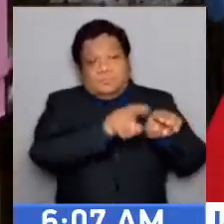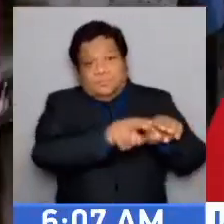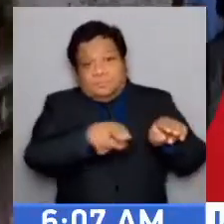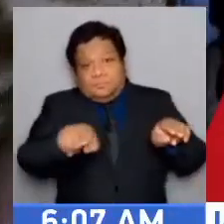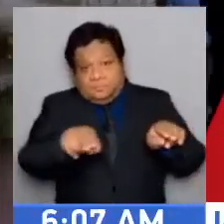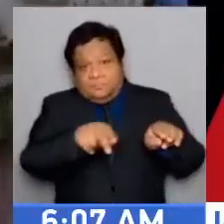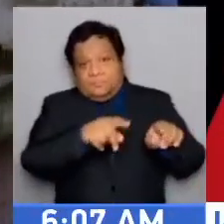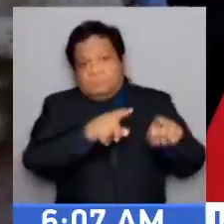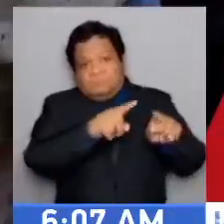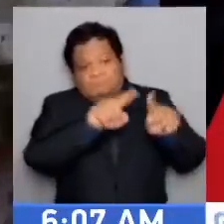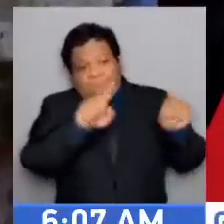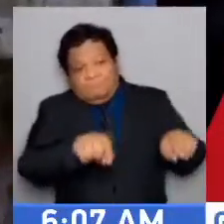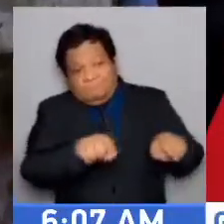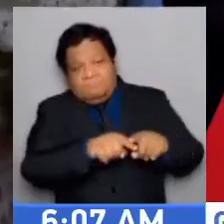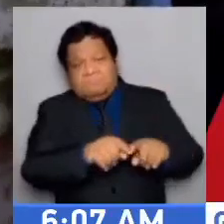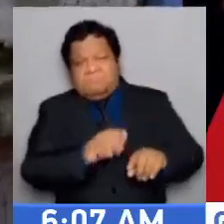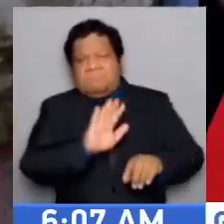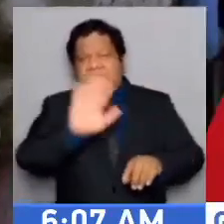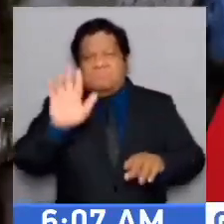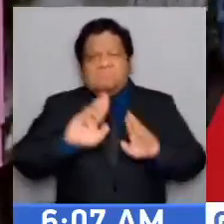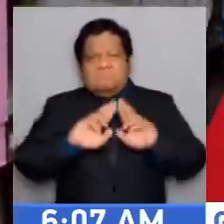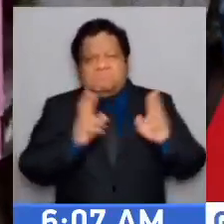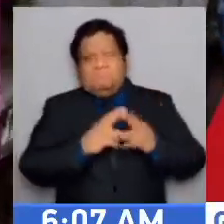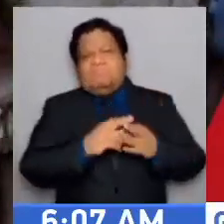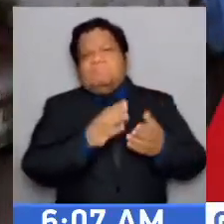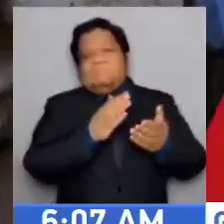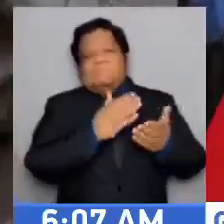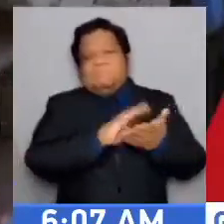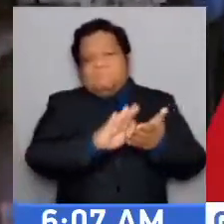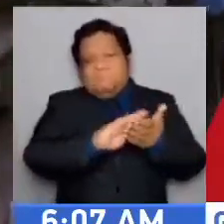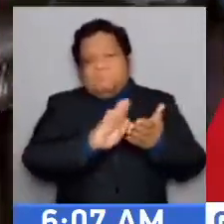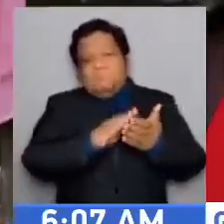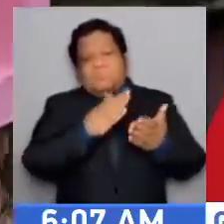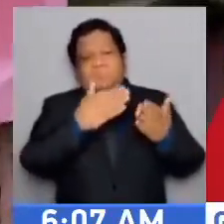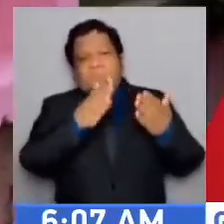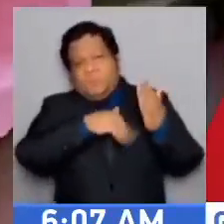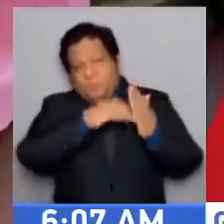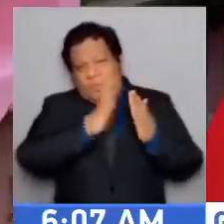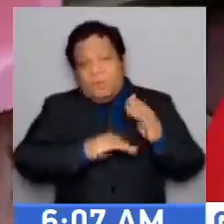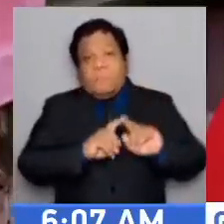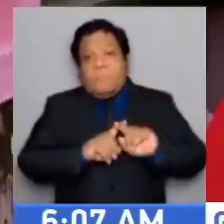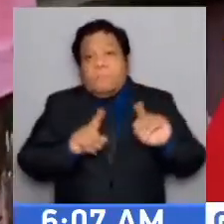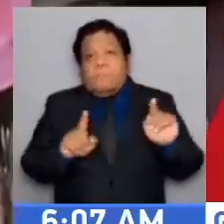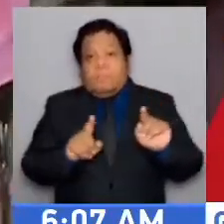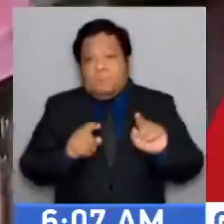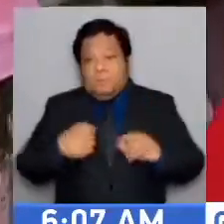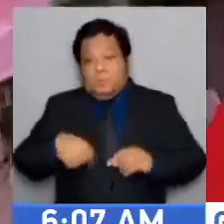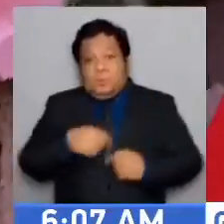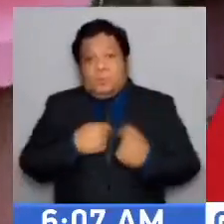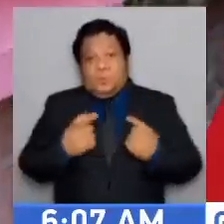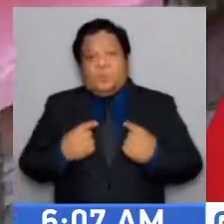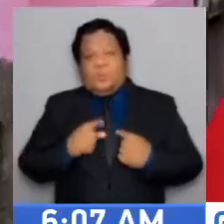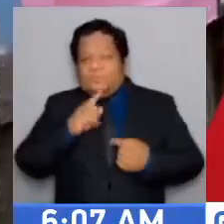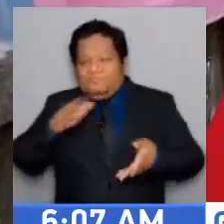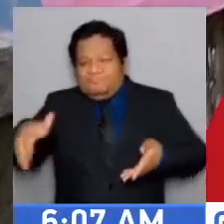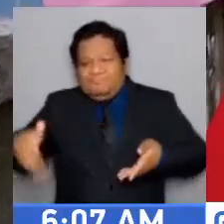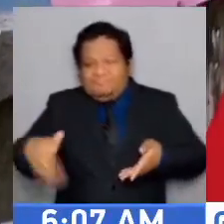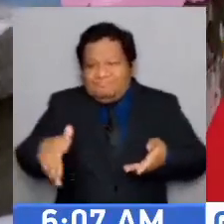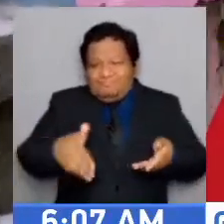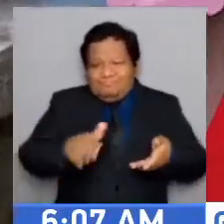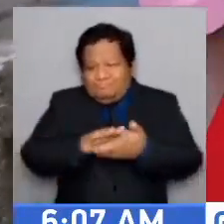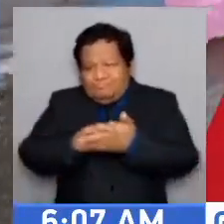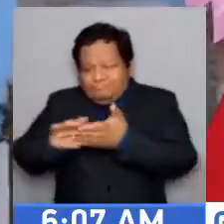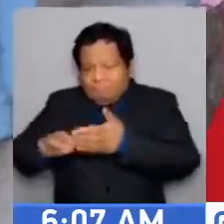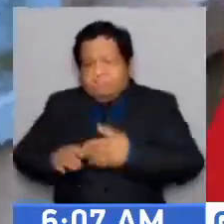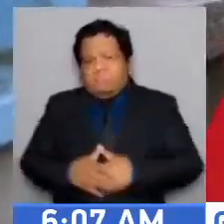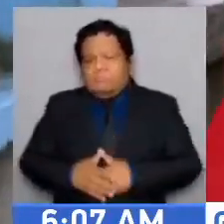at nagpipintura. Kami po yung kalinisan po ng buong kapaligiran po. Okay. Kaya nakikita natin ngayon, medyo malinis na . Opo. Medyo maayos na ho